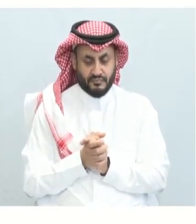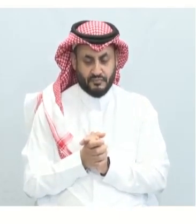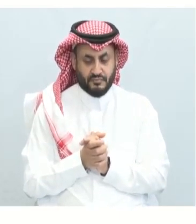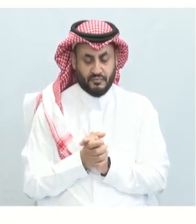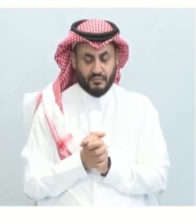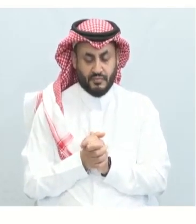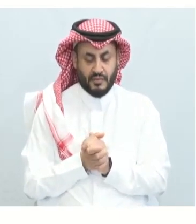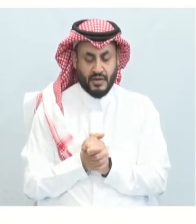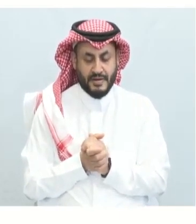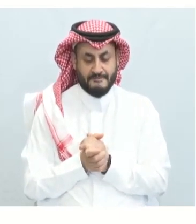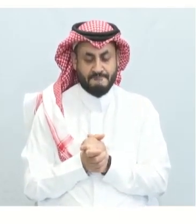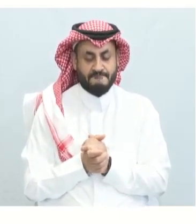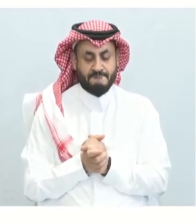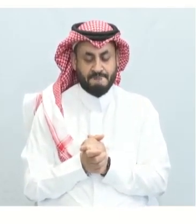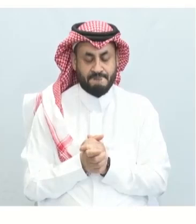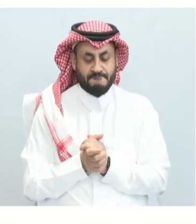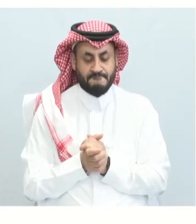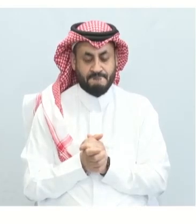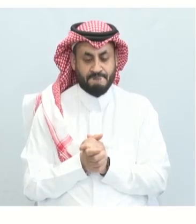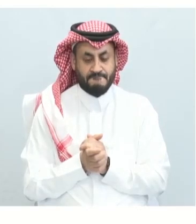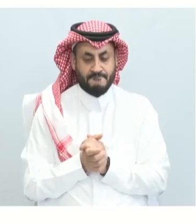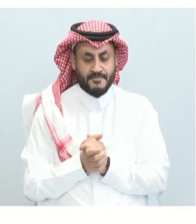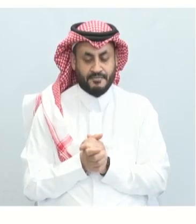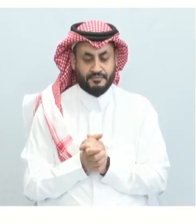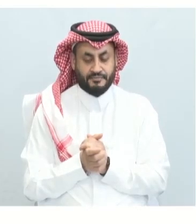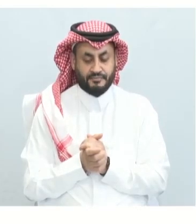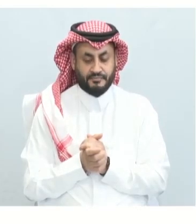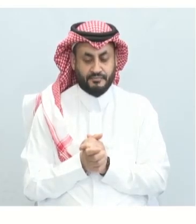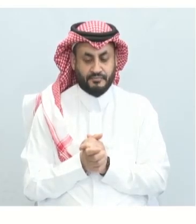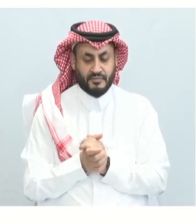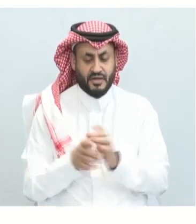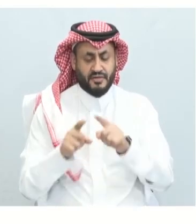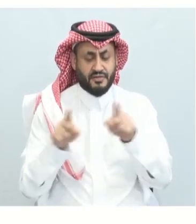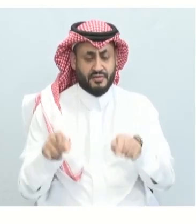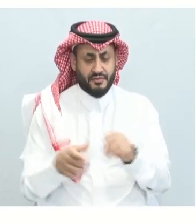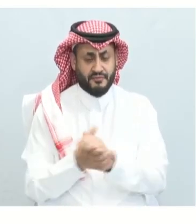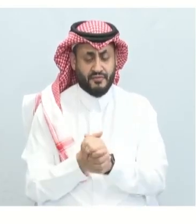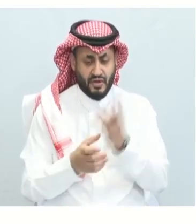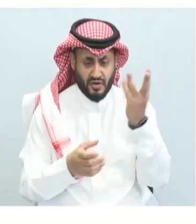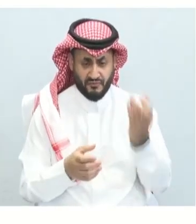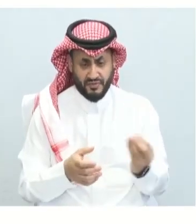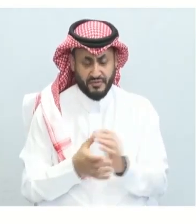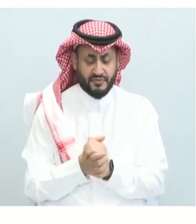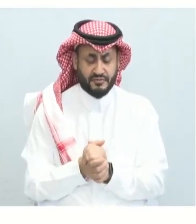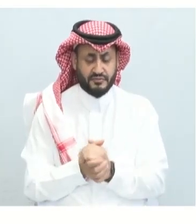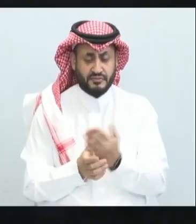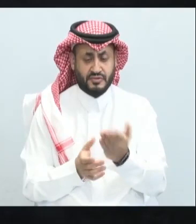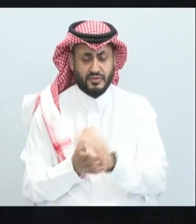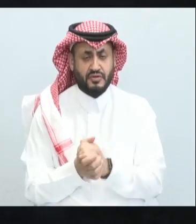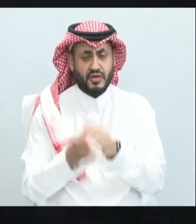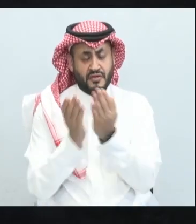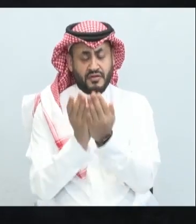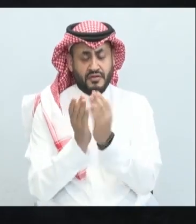ولا يعز من عاديت تباركت ربنا وتعاليت هذا الحديث ايضا ينبغي لك ان تحفظه وان